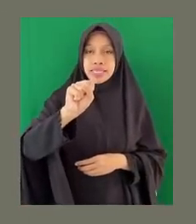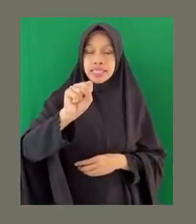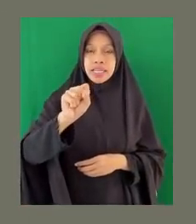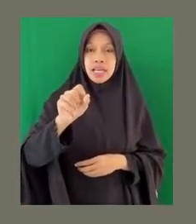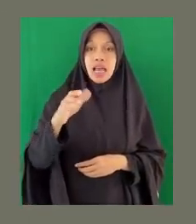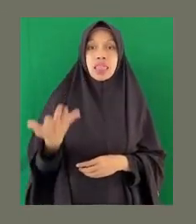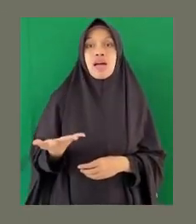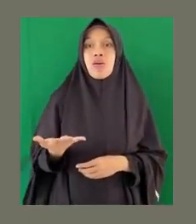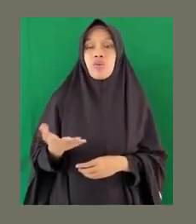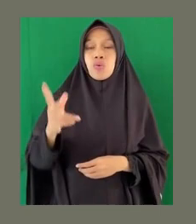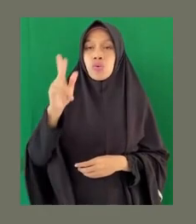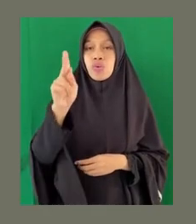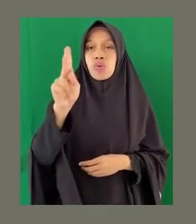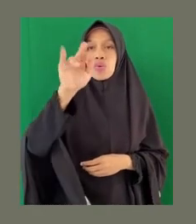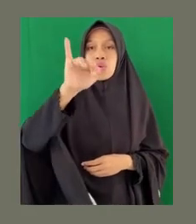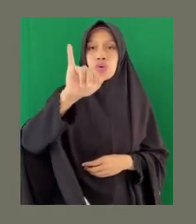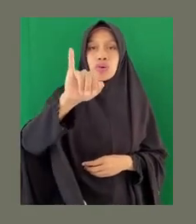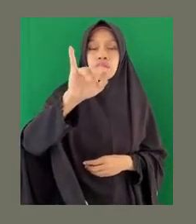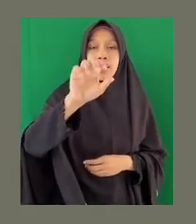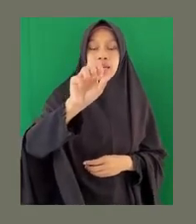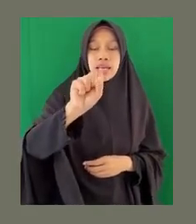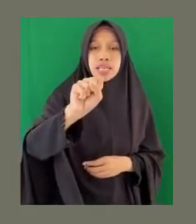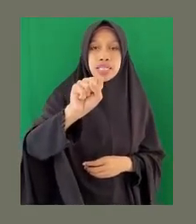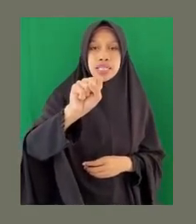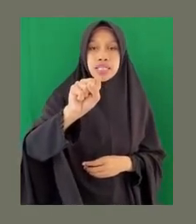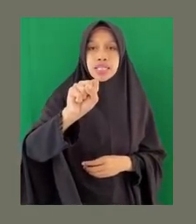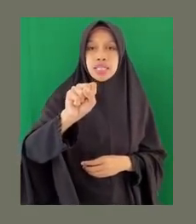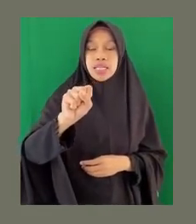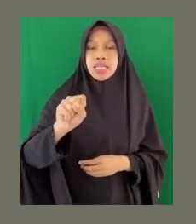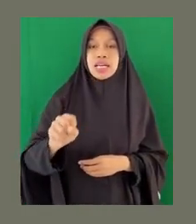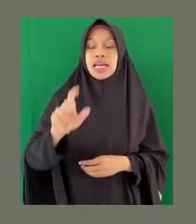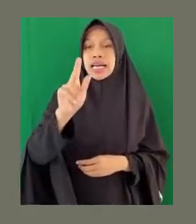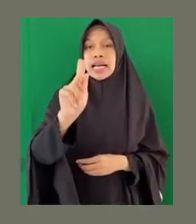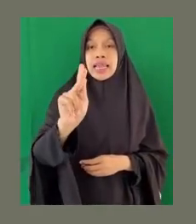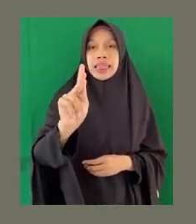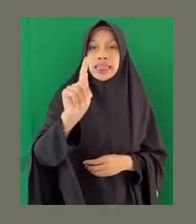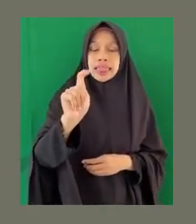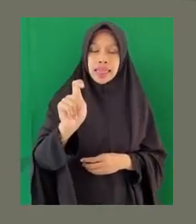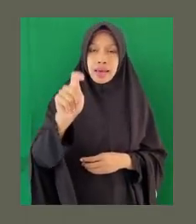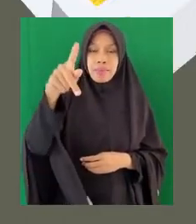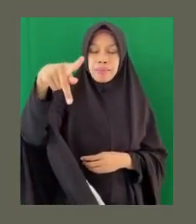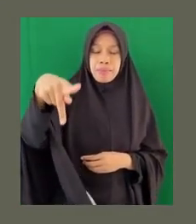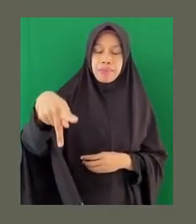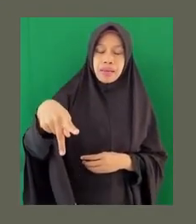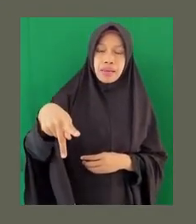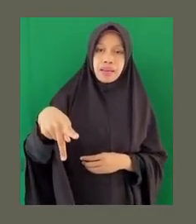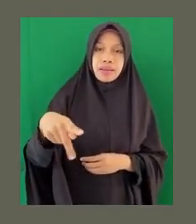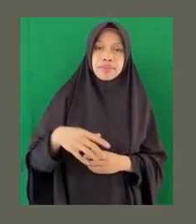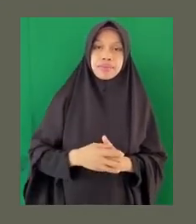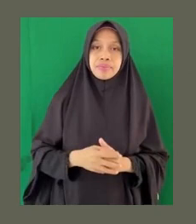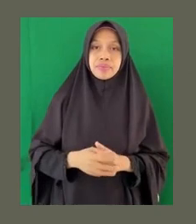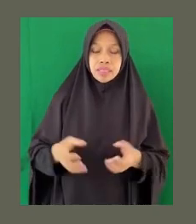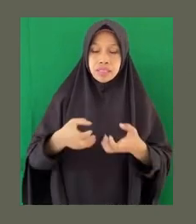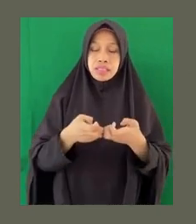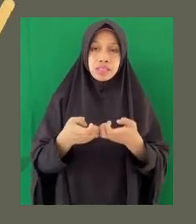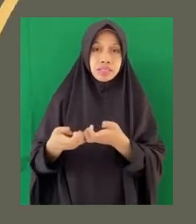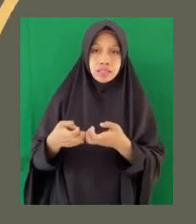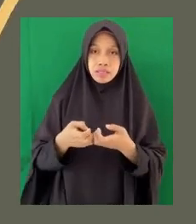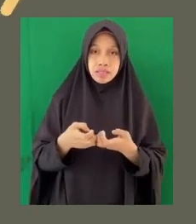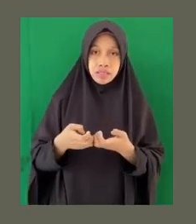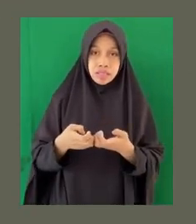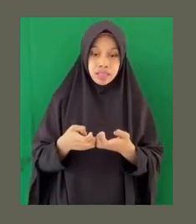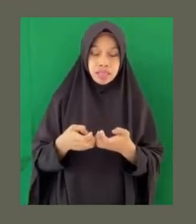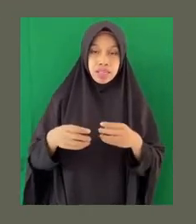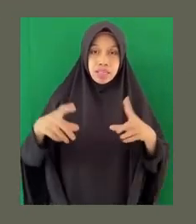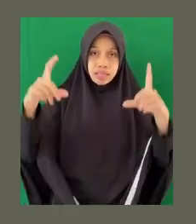BPJS, atau Kartu Indonesia Sehat, dan melampirkan kartu tanda penduduk. Persyaratan dapat diunggah dalam